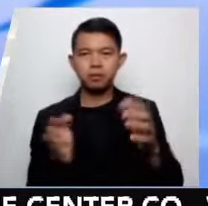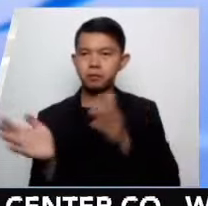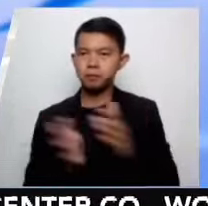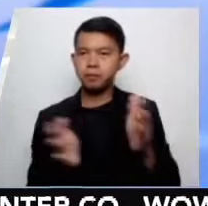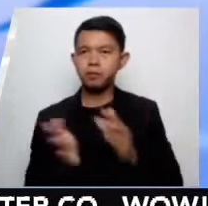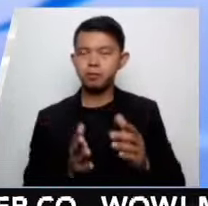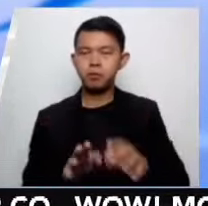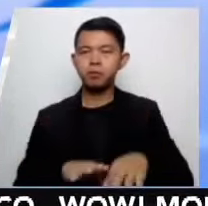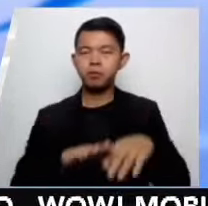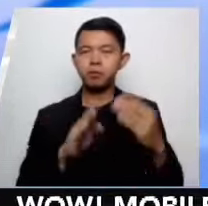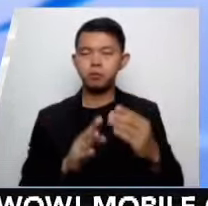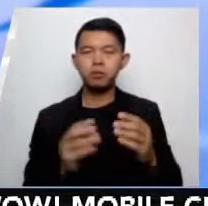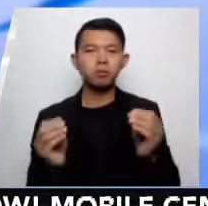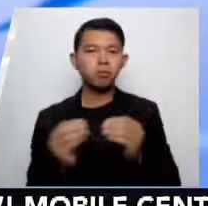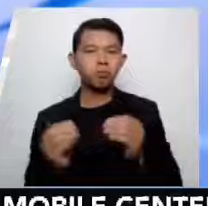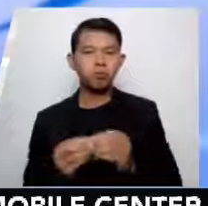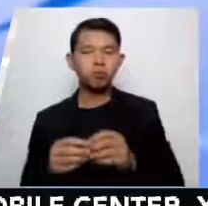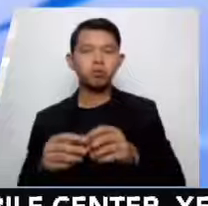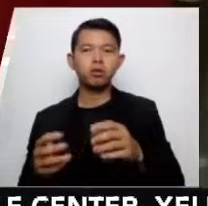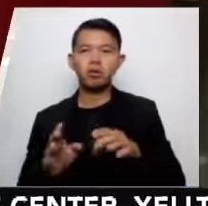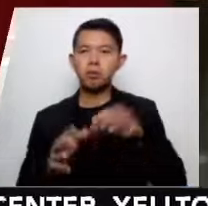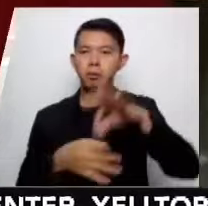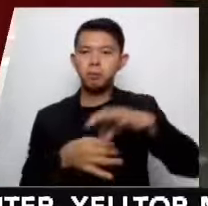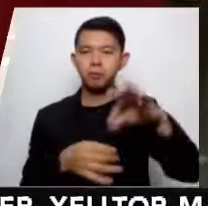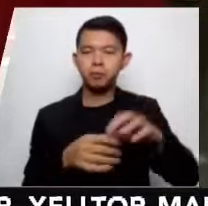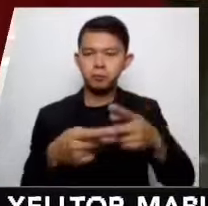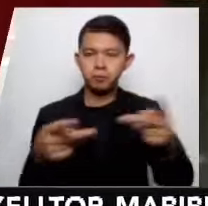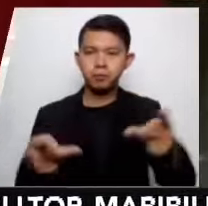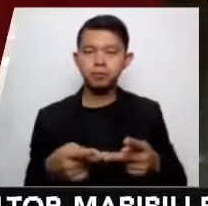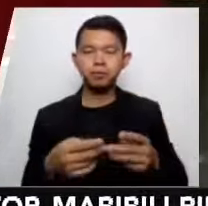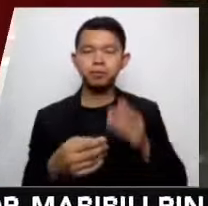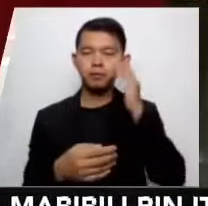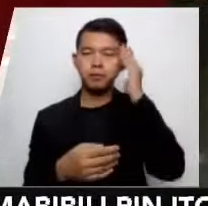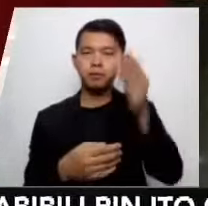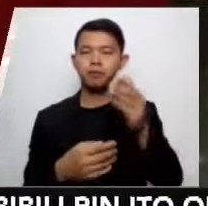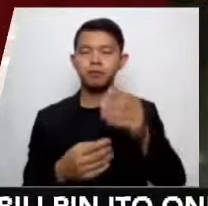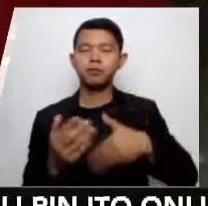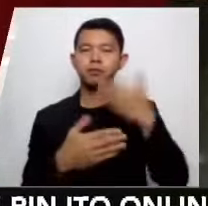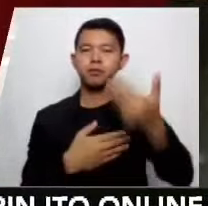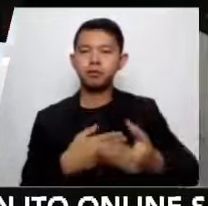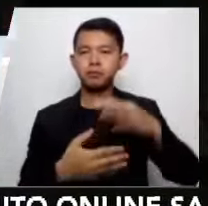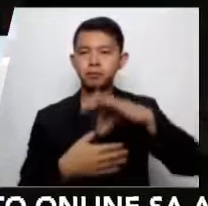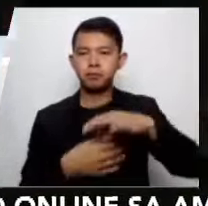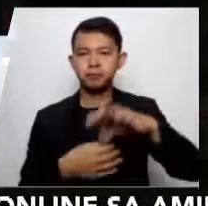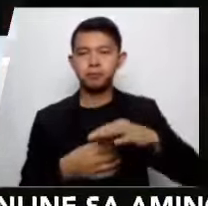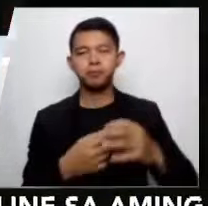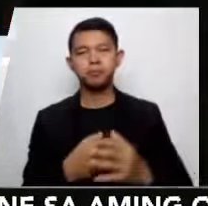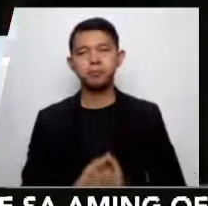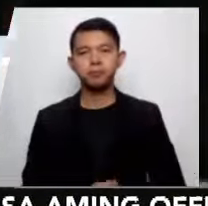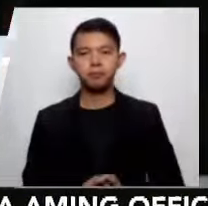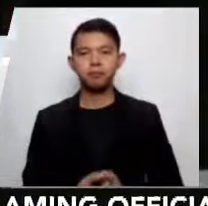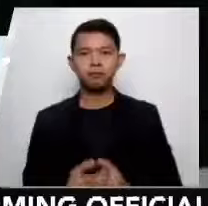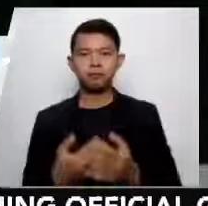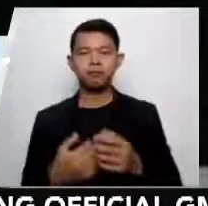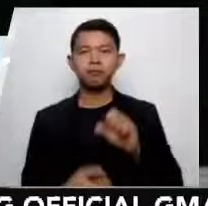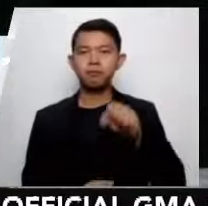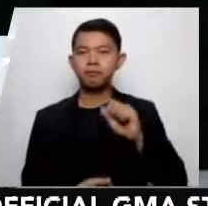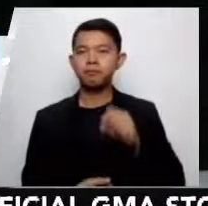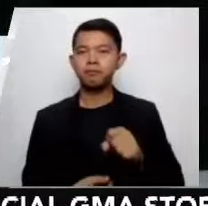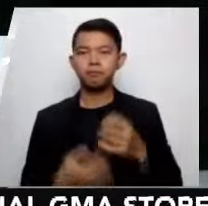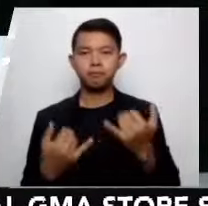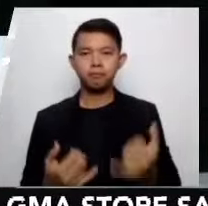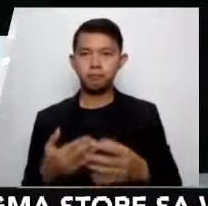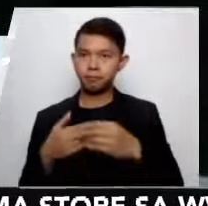si Sandra Aguinaldo. Sandra? Yes, Mia. Pinangunahan ngayon ni COMELEC Chairman George Erwin